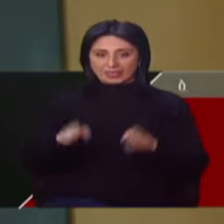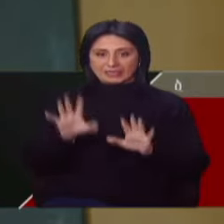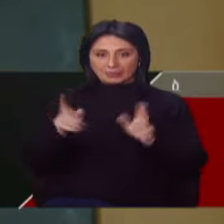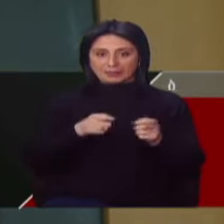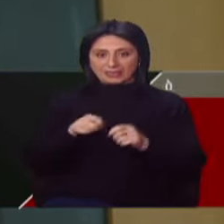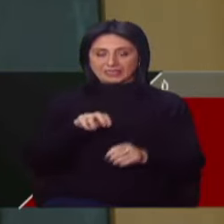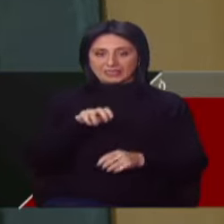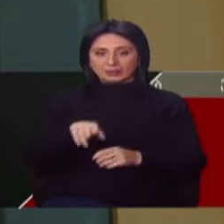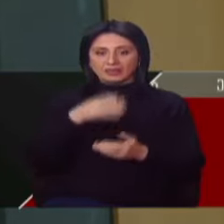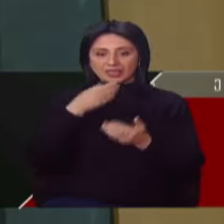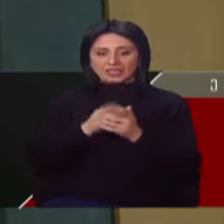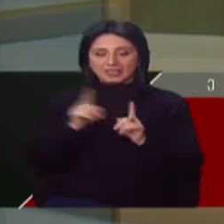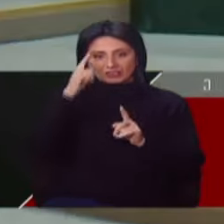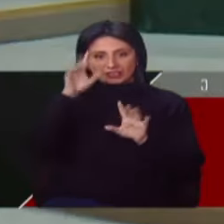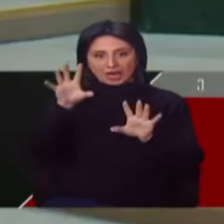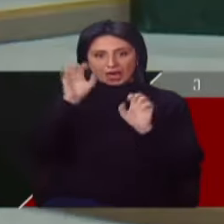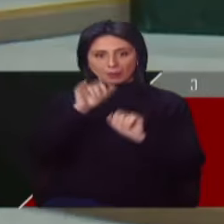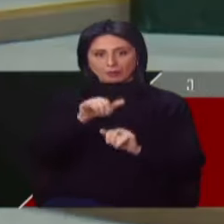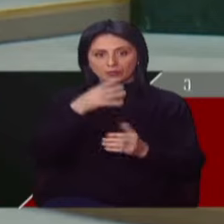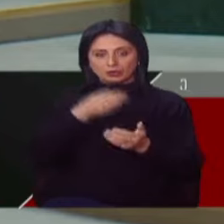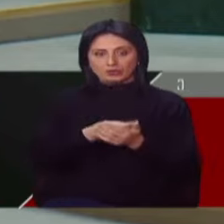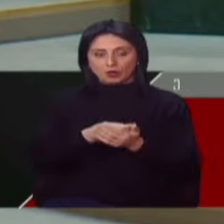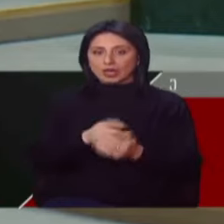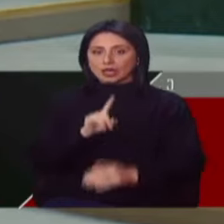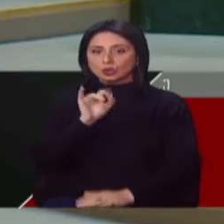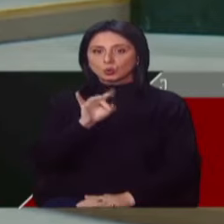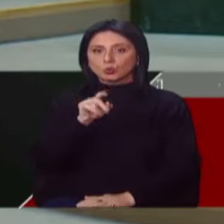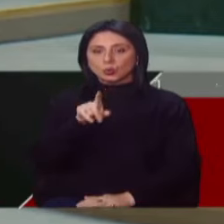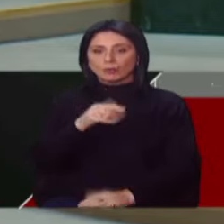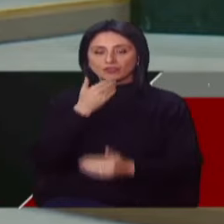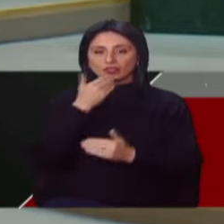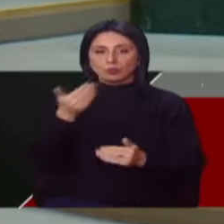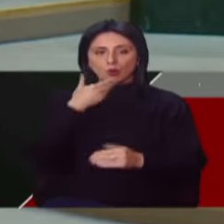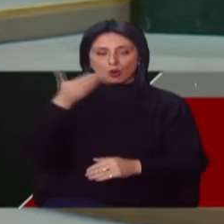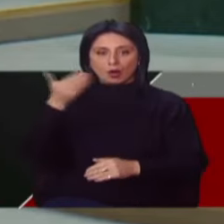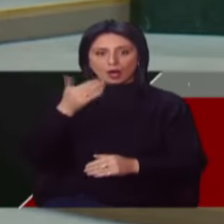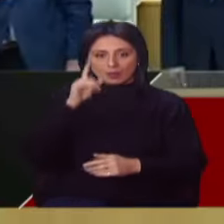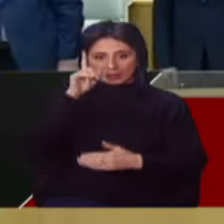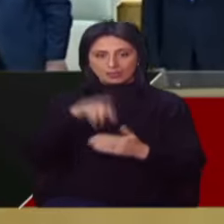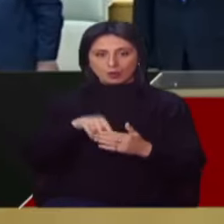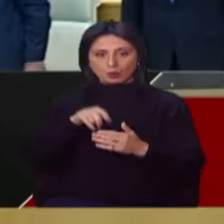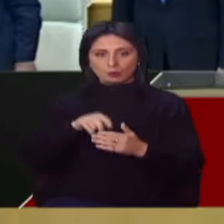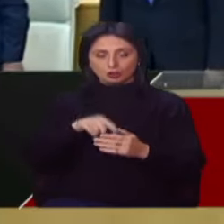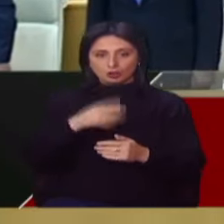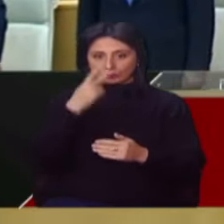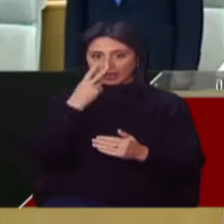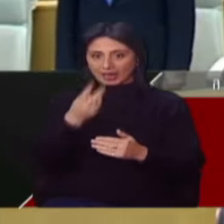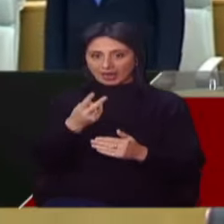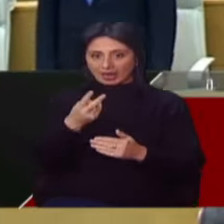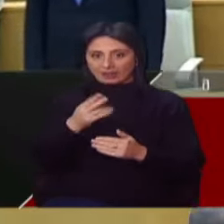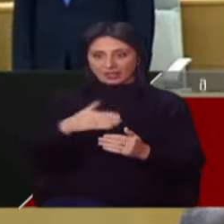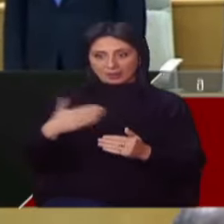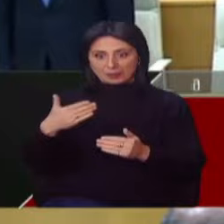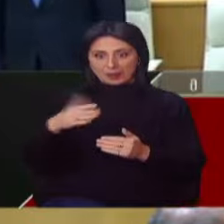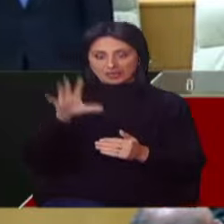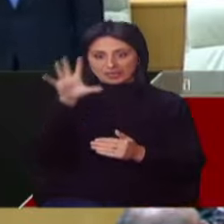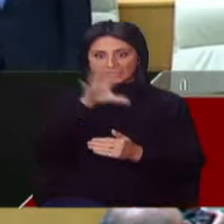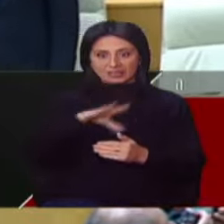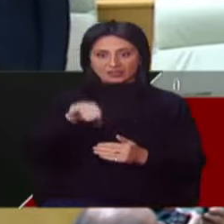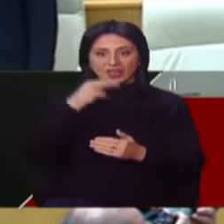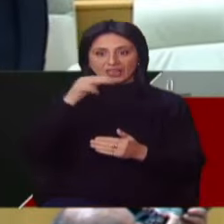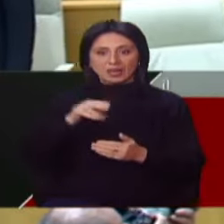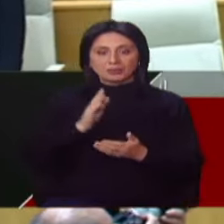Dimitris, tau i se buriah kma masacaus. Tu salome zurabișuris, bologamus, las da ugerept, panuramul heda și marțhniu, is ola perși